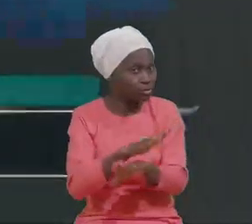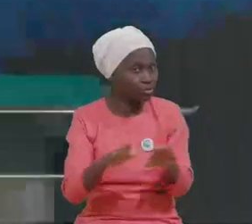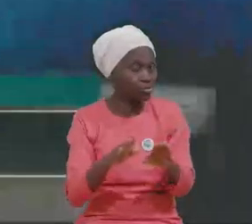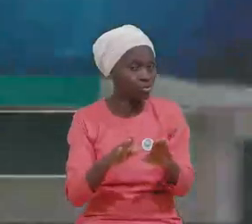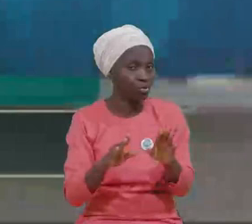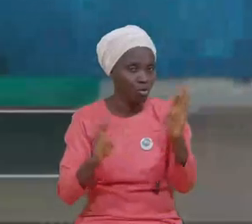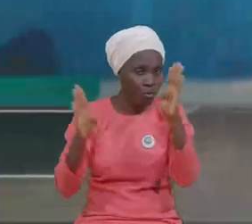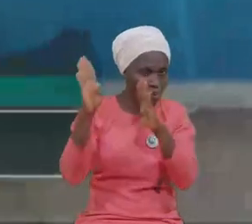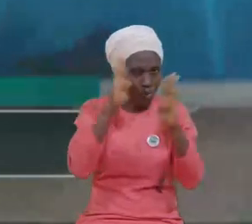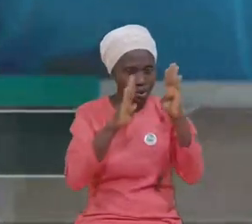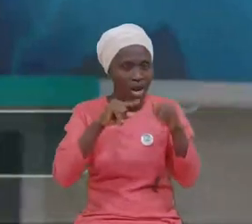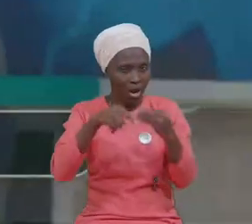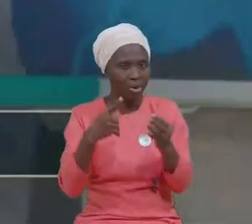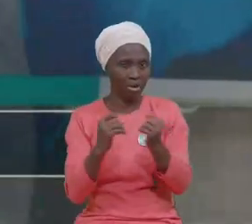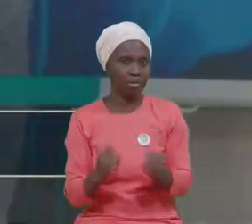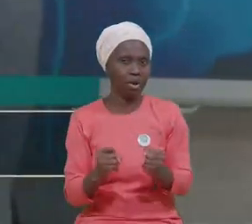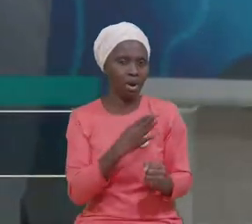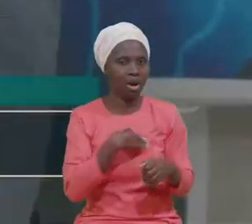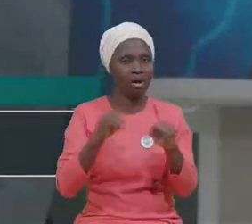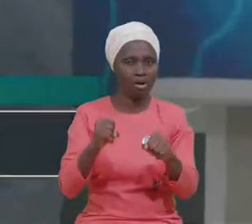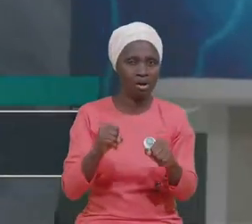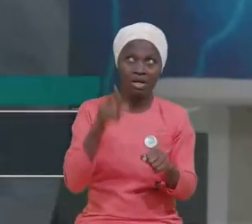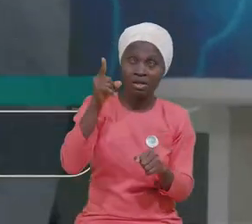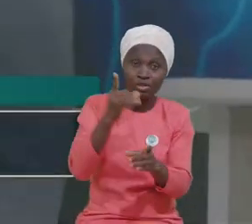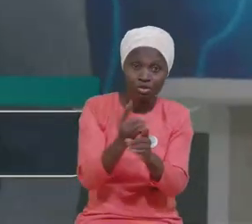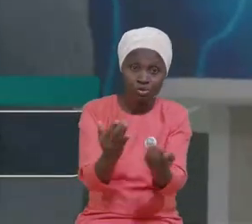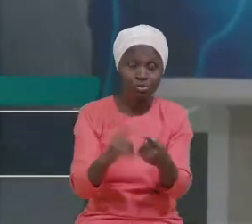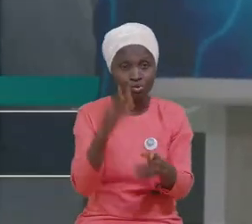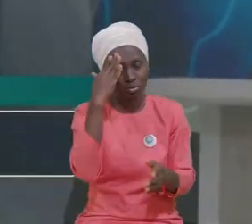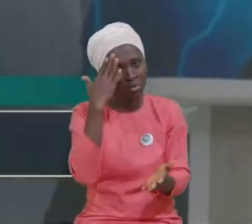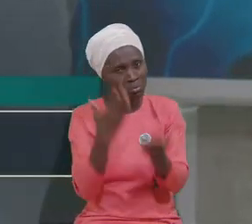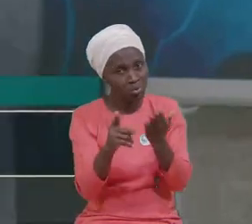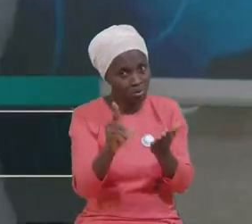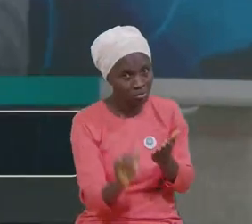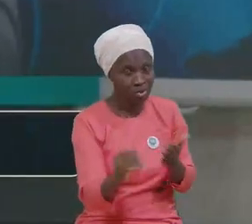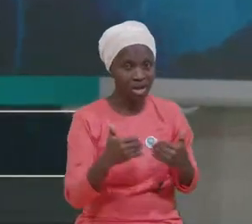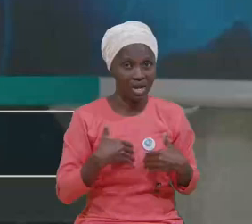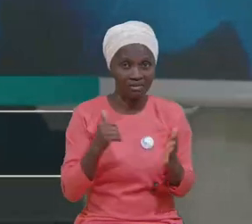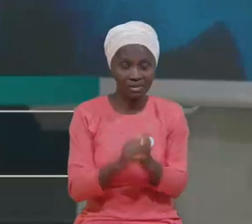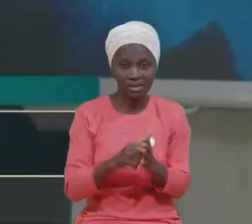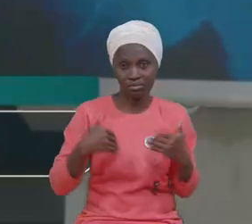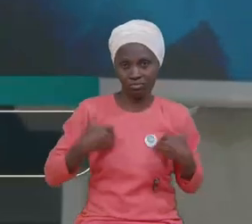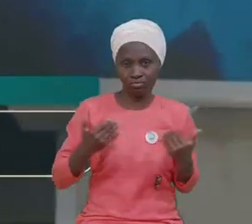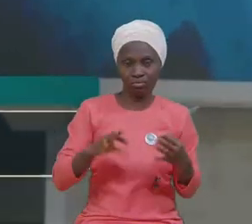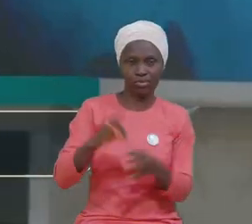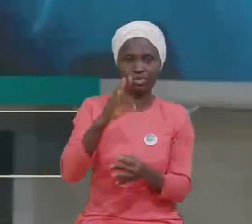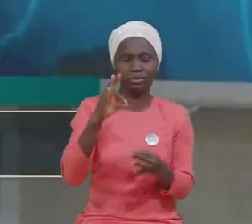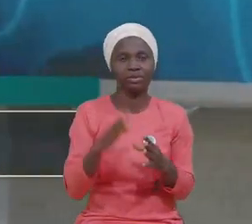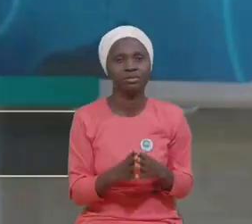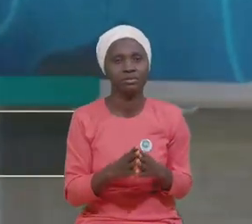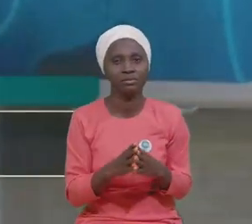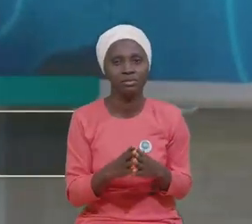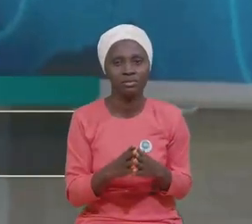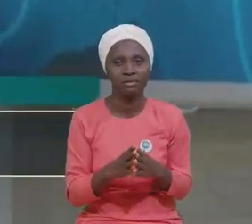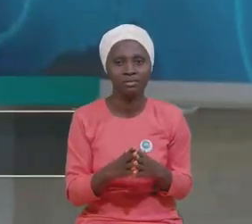Ne t'en fais pas de possibilités. Il veut juste savoir si tu peux. Tu as toujours cet esprit donc